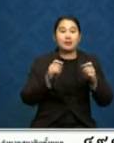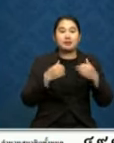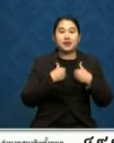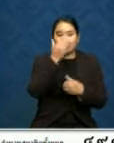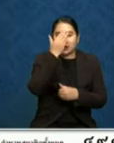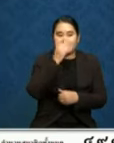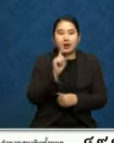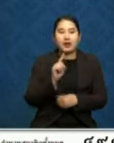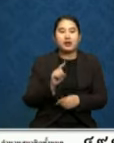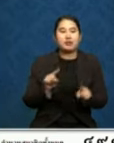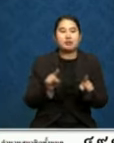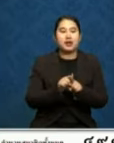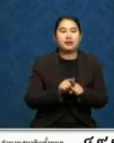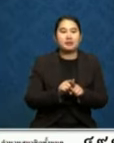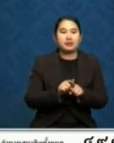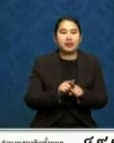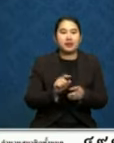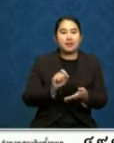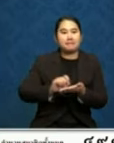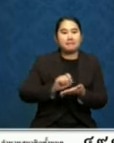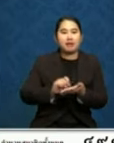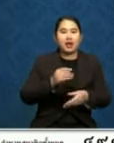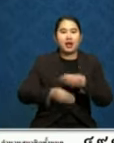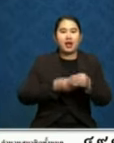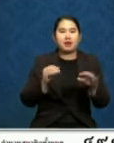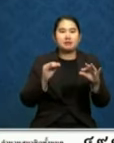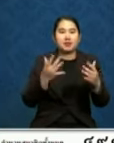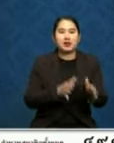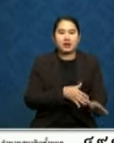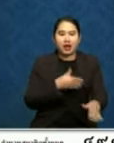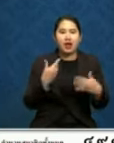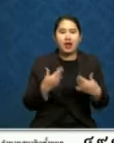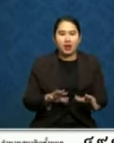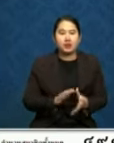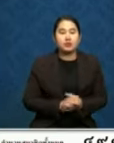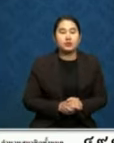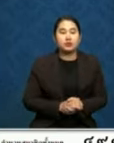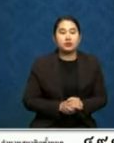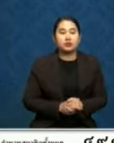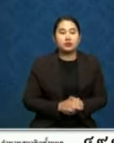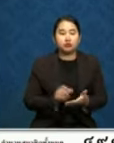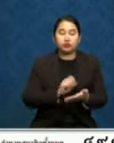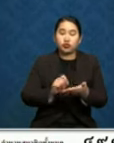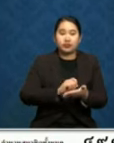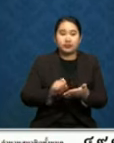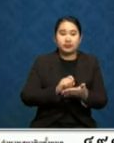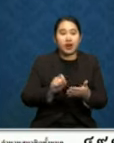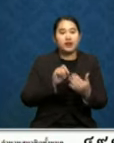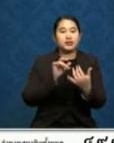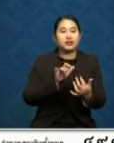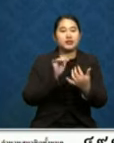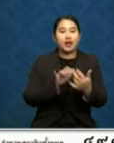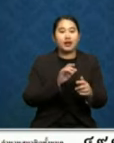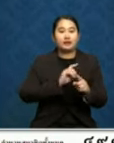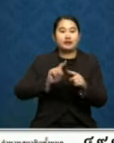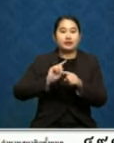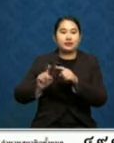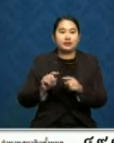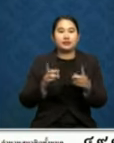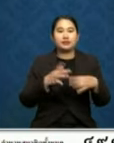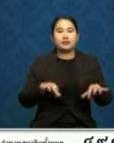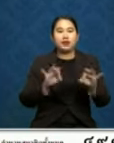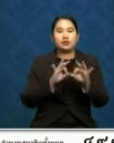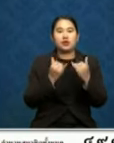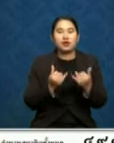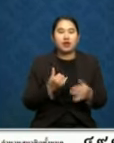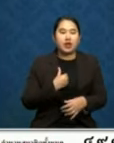ำไมถึงไม่เอาปากกามาขายเป็นเดือนแล้วจะให้เขียนจดหมายกับอะไรการเขียนจดหมายการสื่อสารมาด้านนอกเนี่ยเป็นสิ่งที่แทบจะเหลืออ